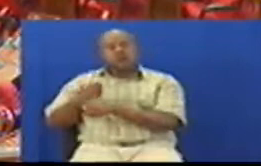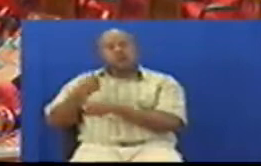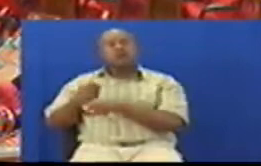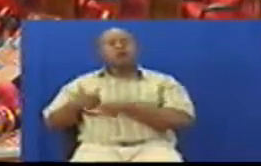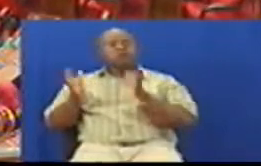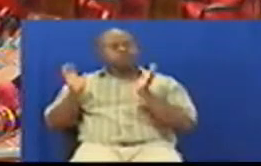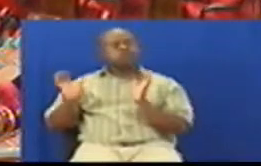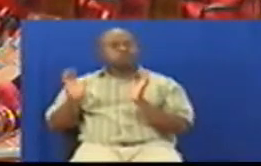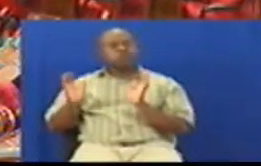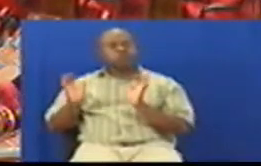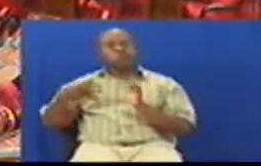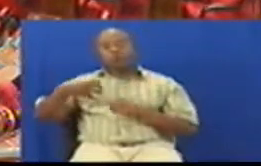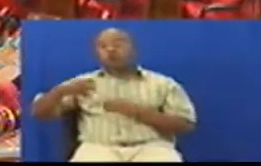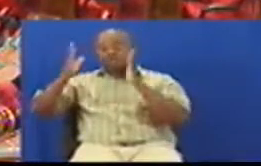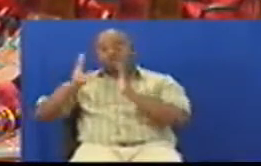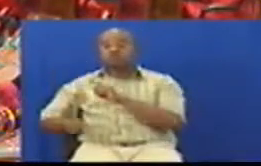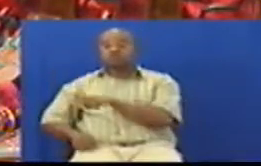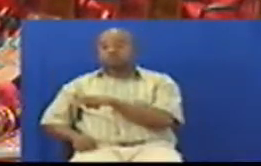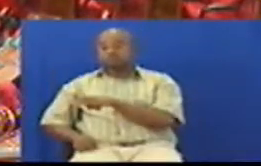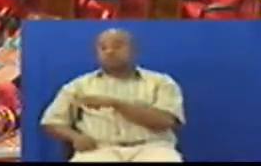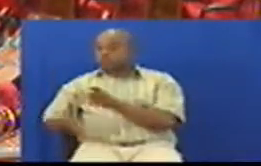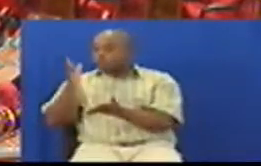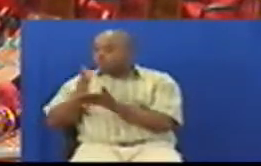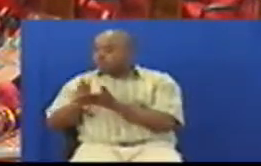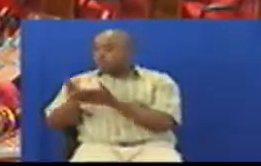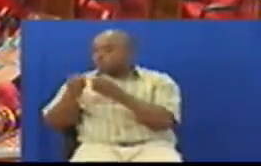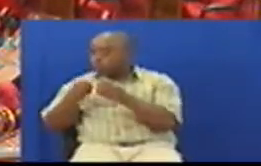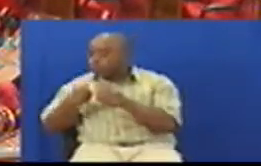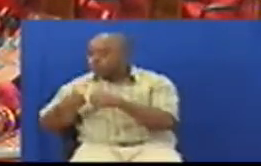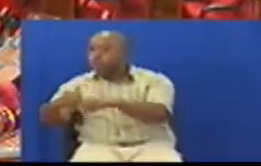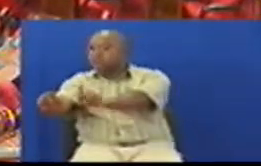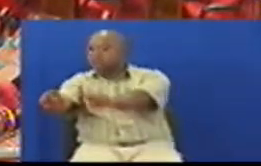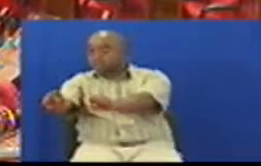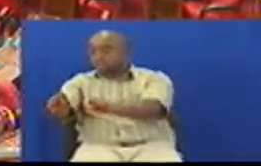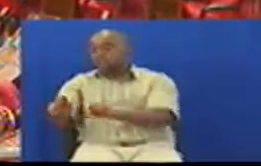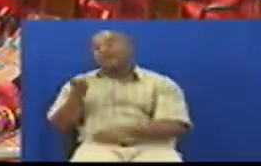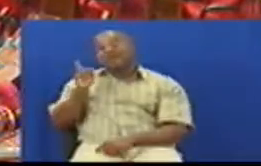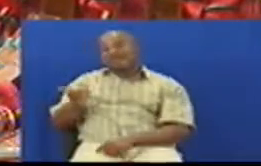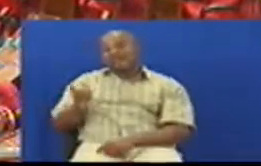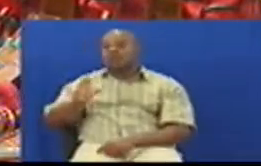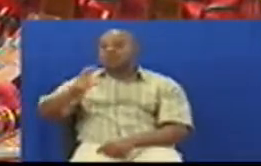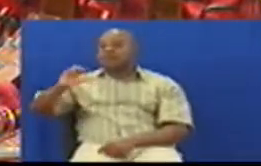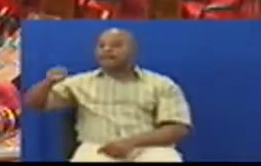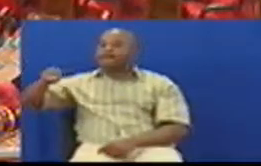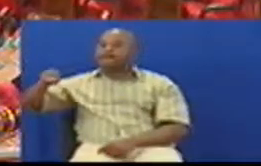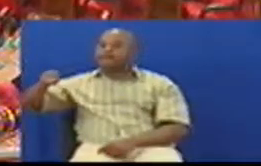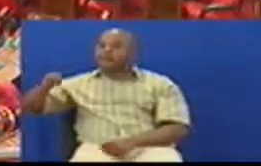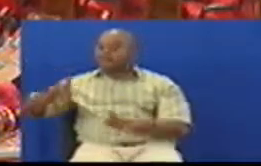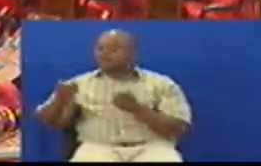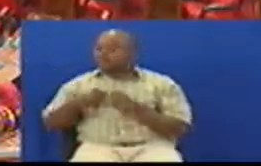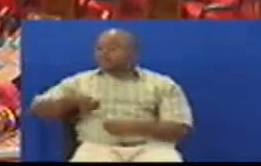katika kuhakikisha utekelezaji wa ilani ya Chama cha Mapinduzi, lakini kwa hotuba